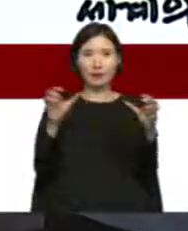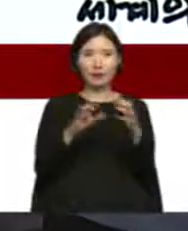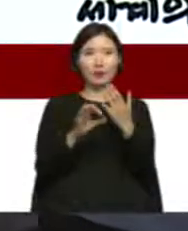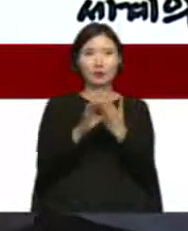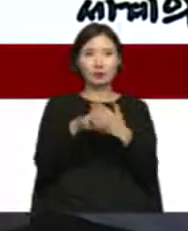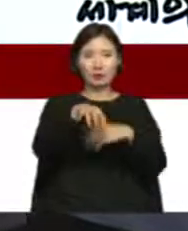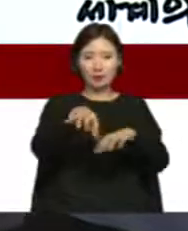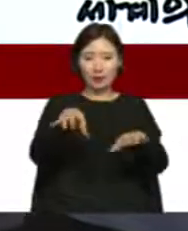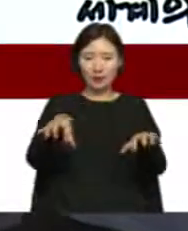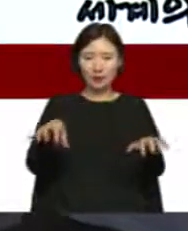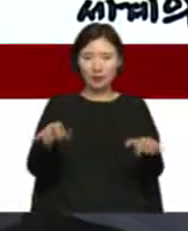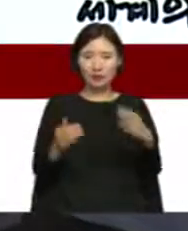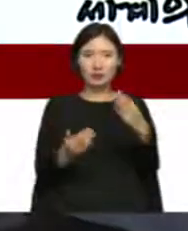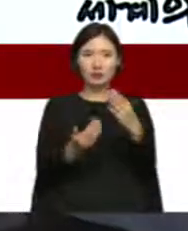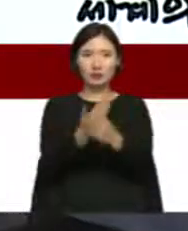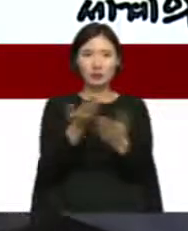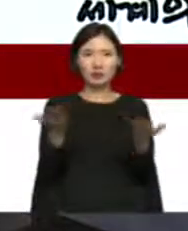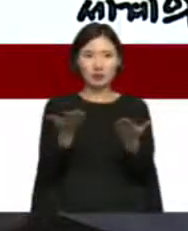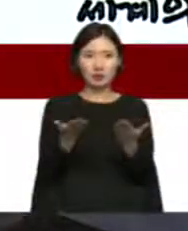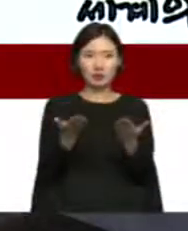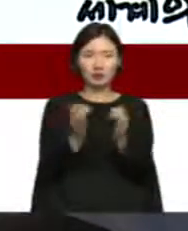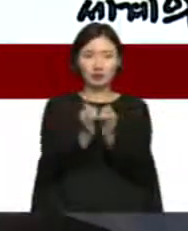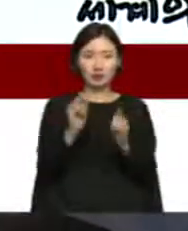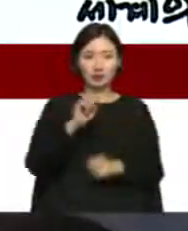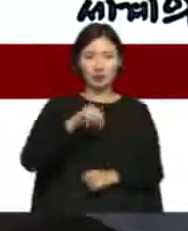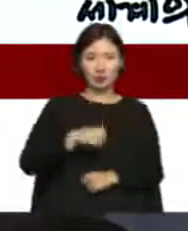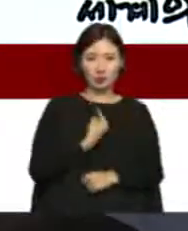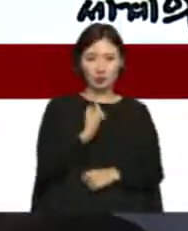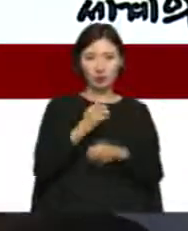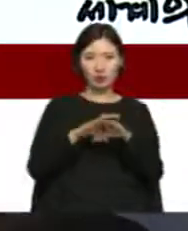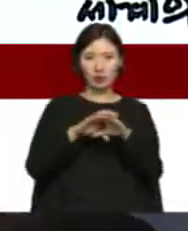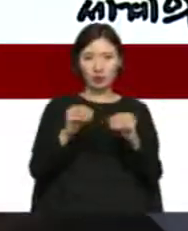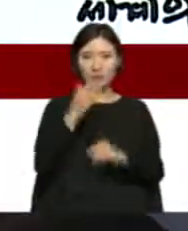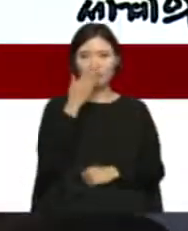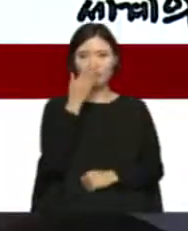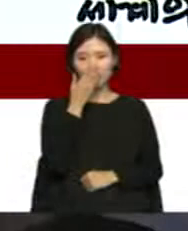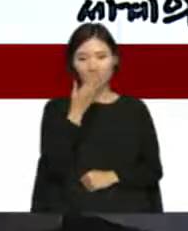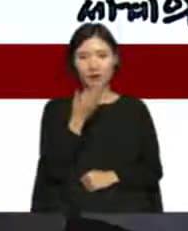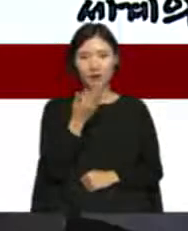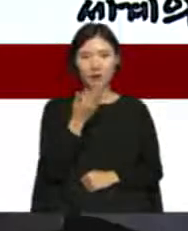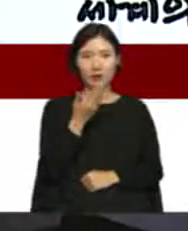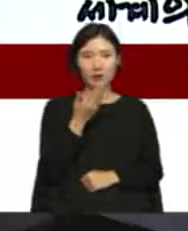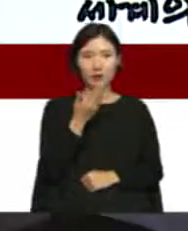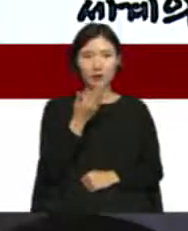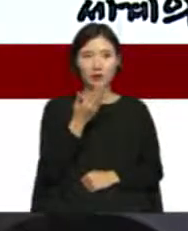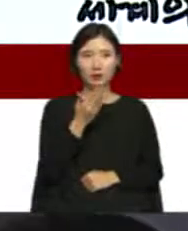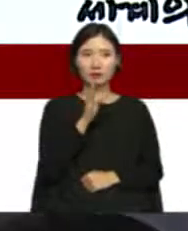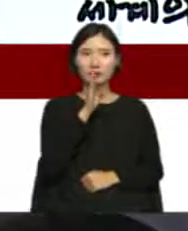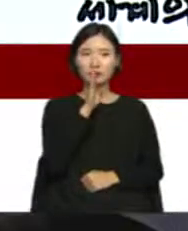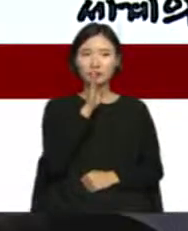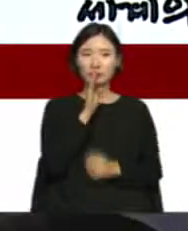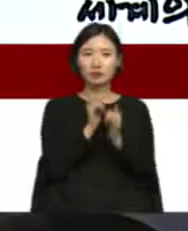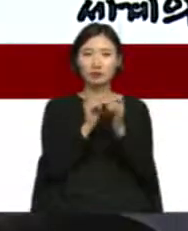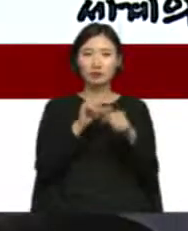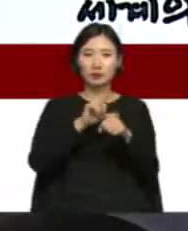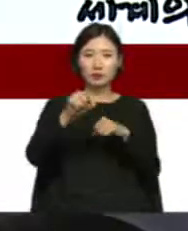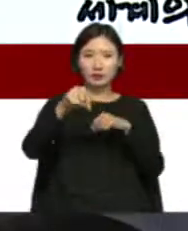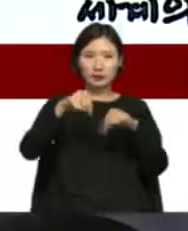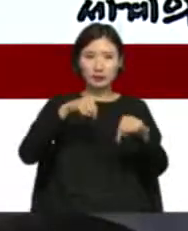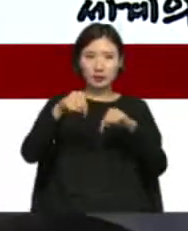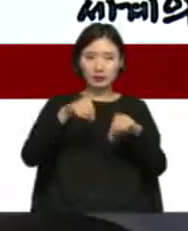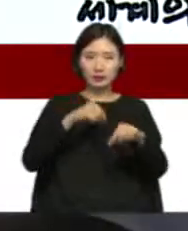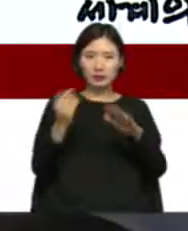마을에서 일어나는 일들을 주민 스스로 해결할 수 있다는 신명한 주민자치가 실현될